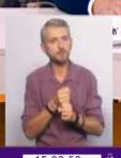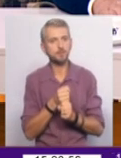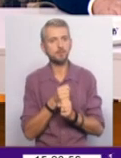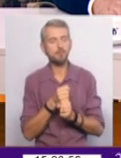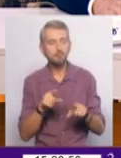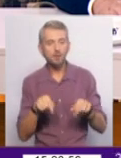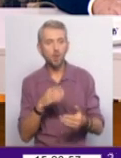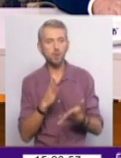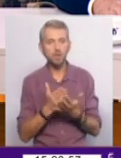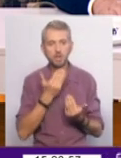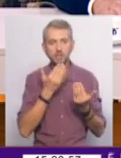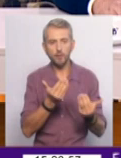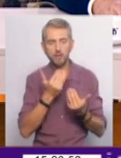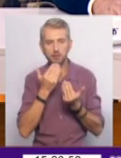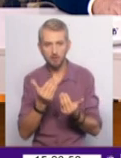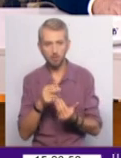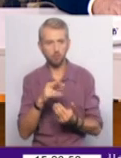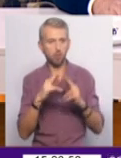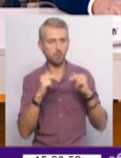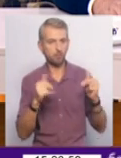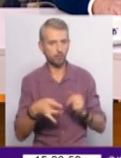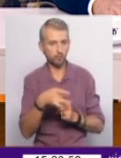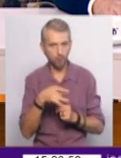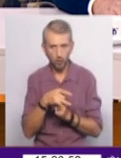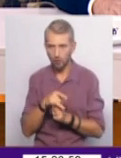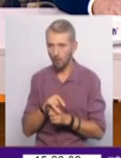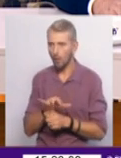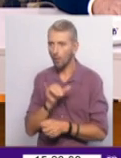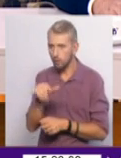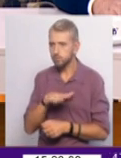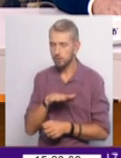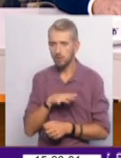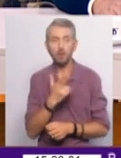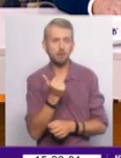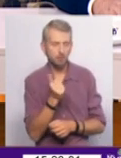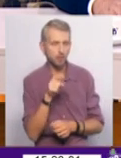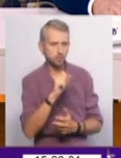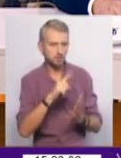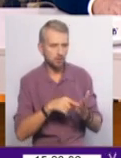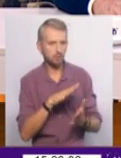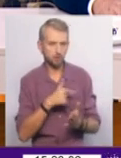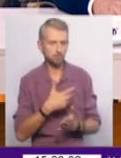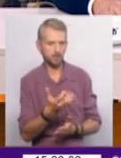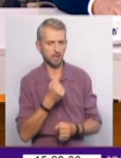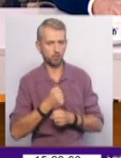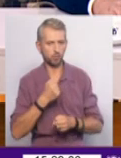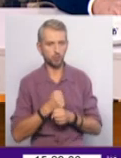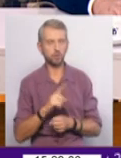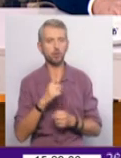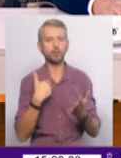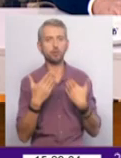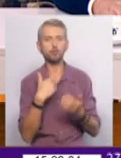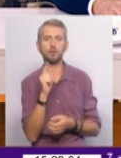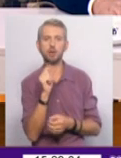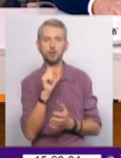також є звернення якраз по Дніпровському районі. До вас приходило з подібним питанням. З цього питання ми взяли його в роботу. Що стосовно